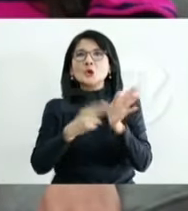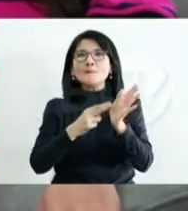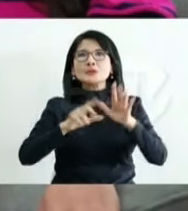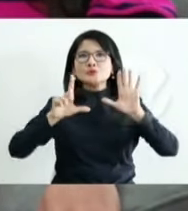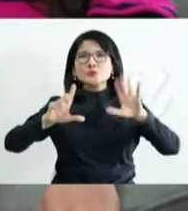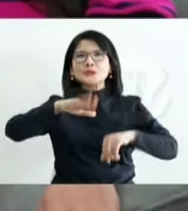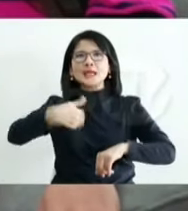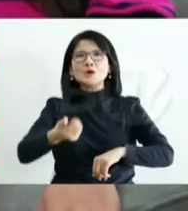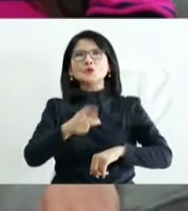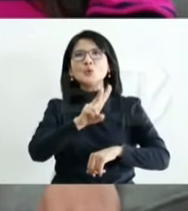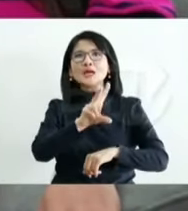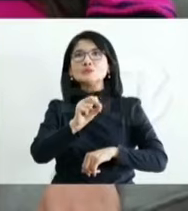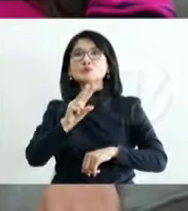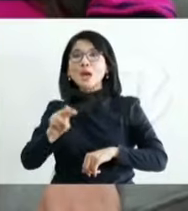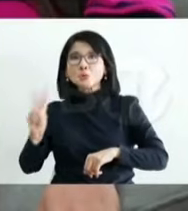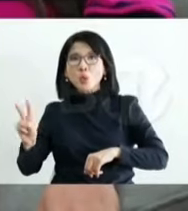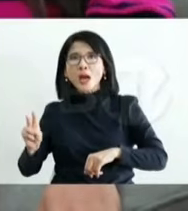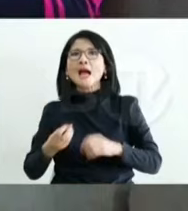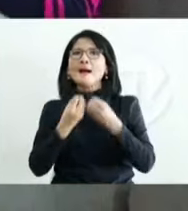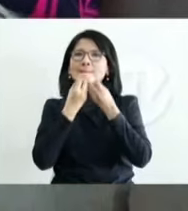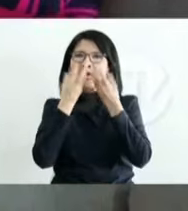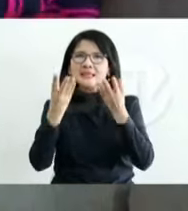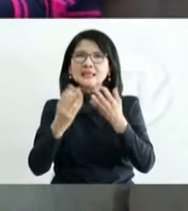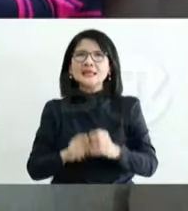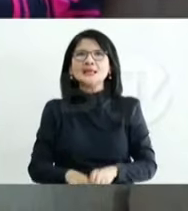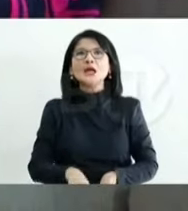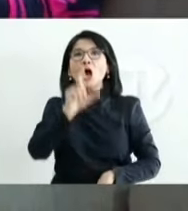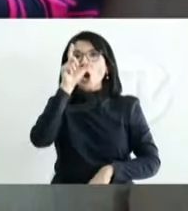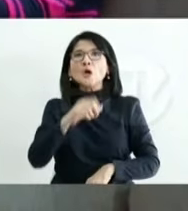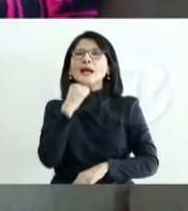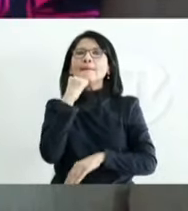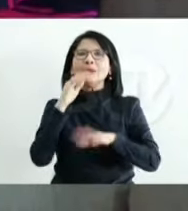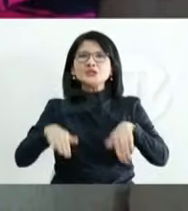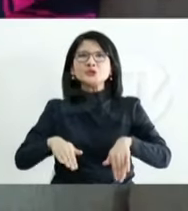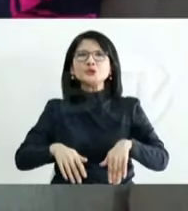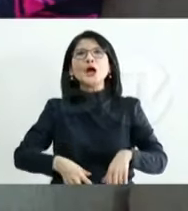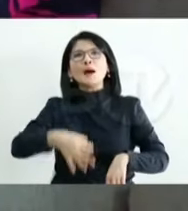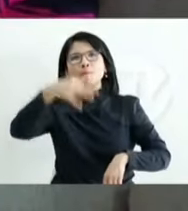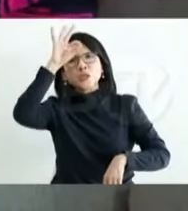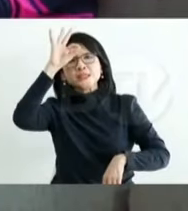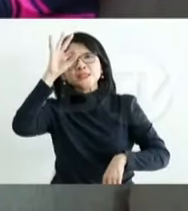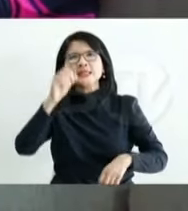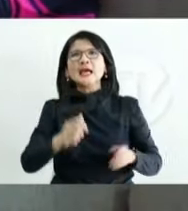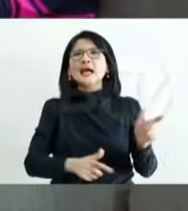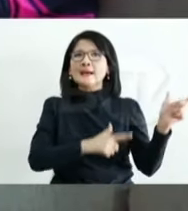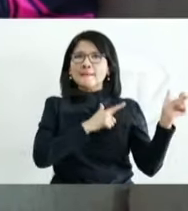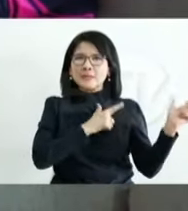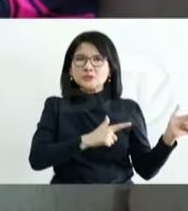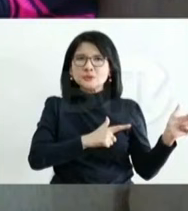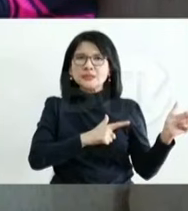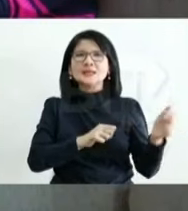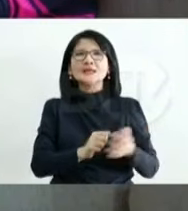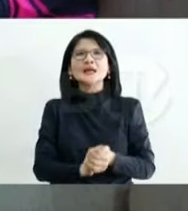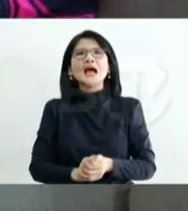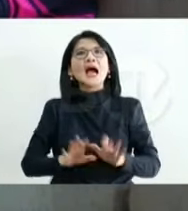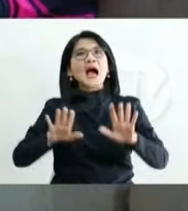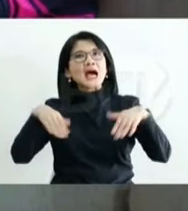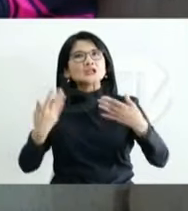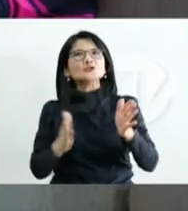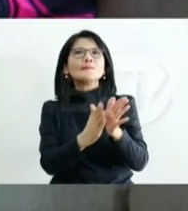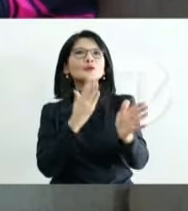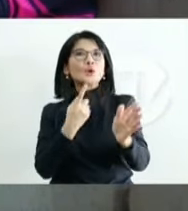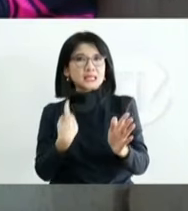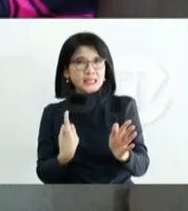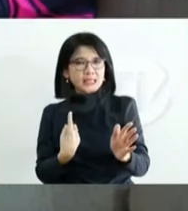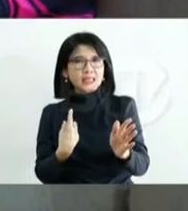Umum nomor 7 Tahun 2022 menyatakan bahwa setiap pensiunan anggota polisi dan prajurit TNI